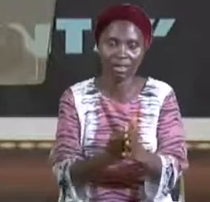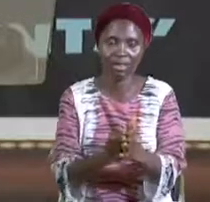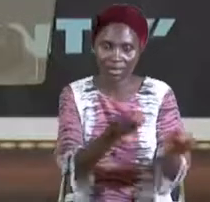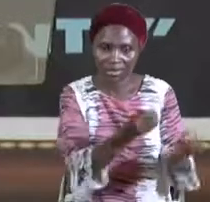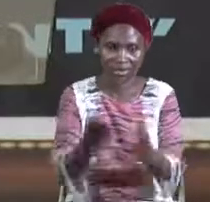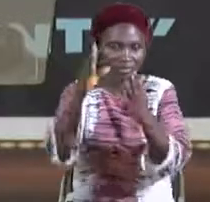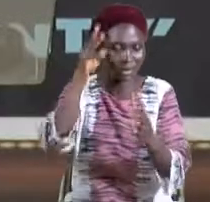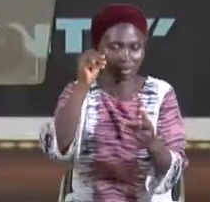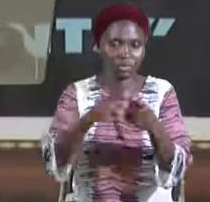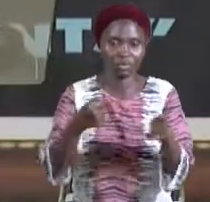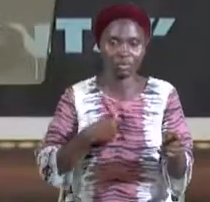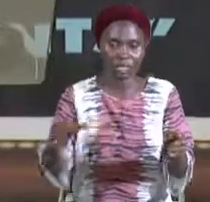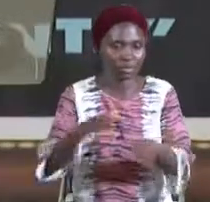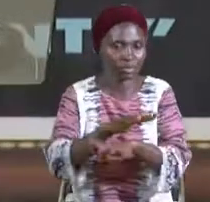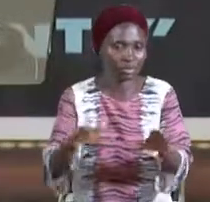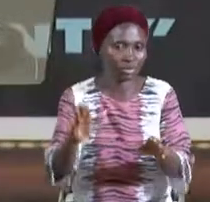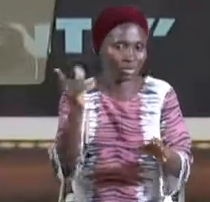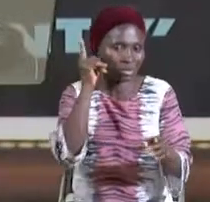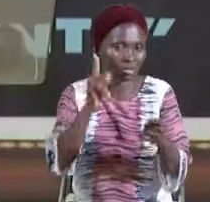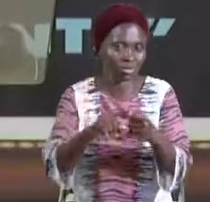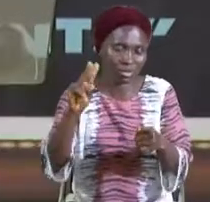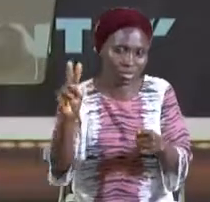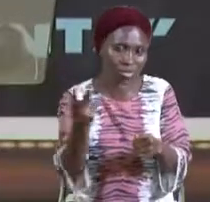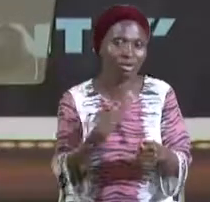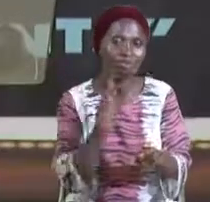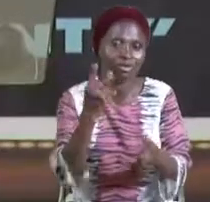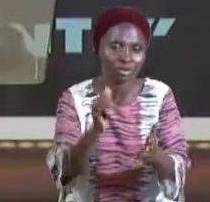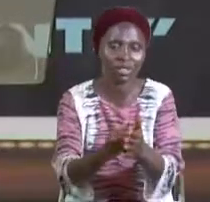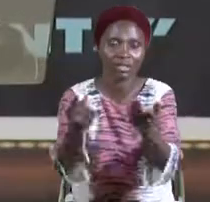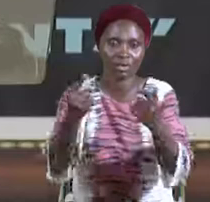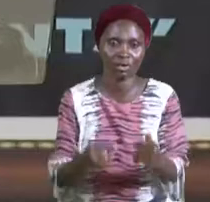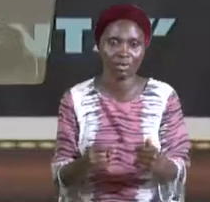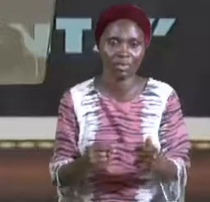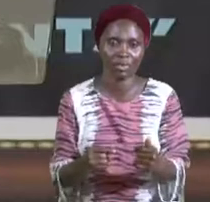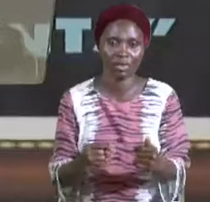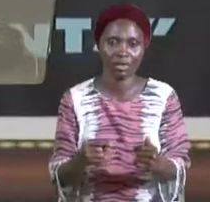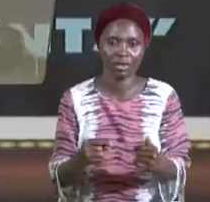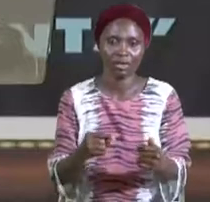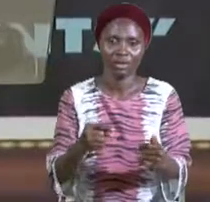Alors, la voix est venue. Abraham, Abraham. Il dit, oui, me voici, Seigneur.